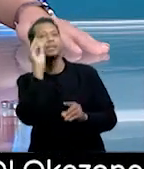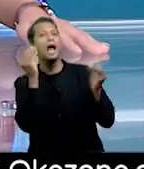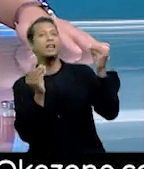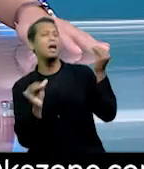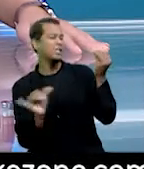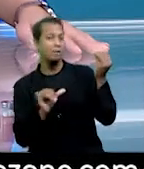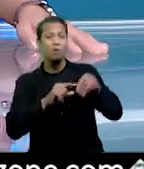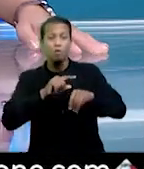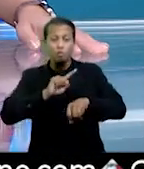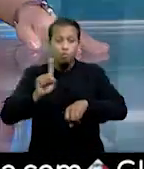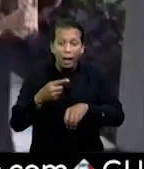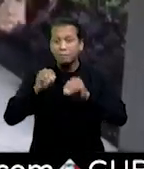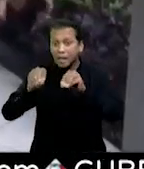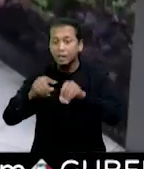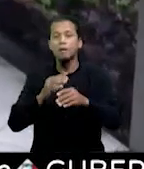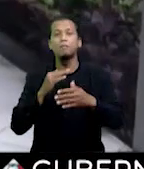6 jam.